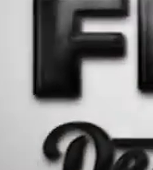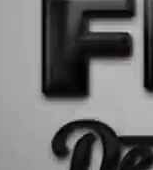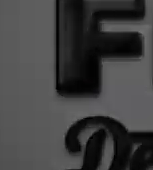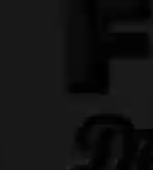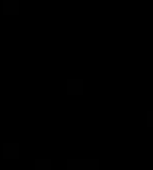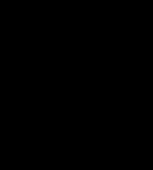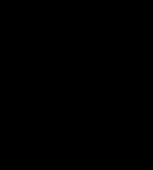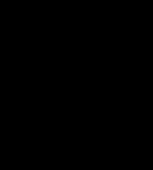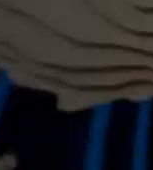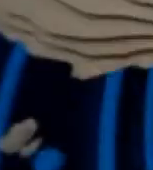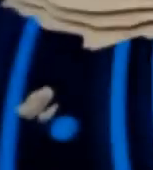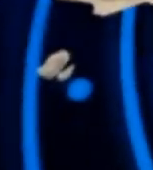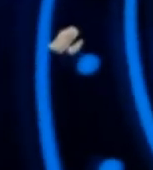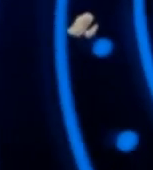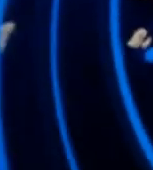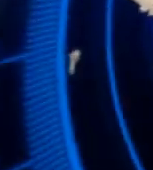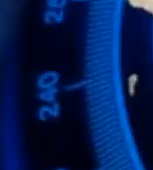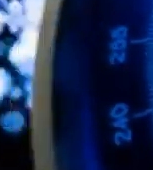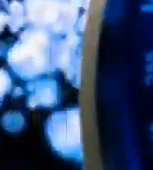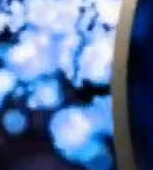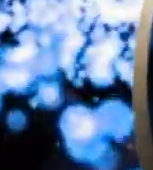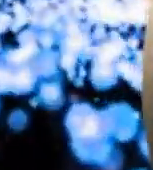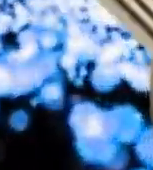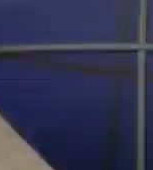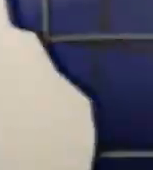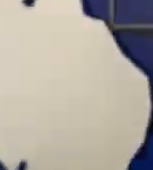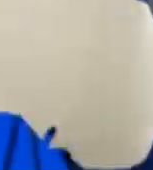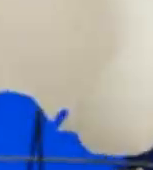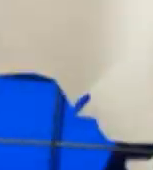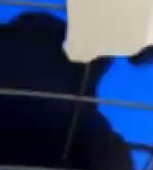2 देश की धड़कन.